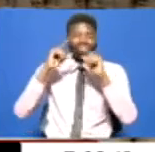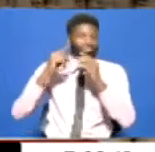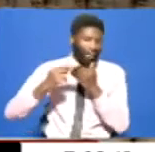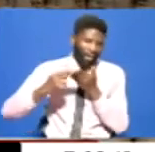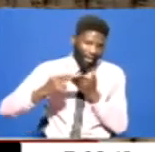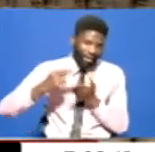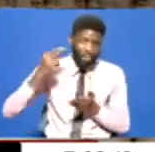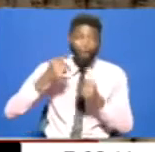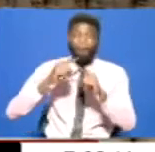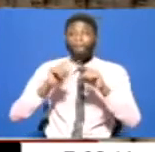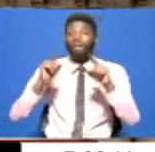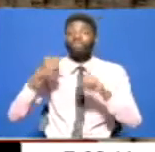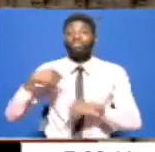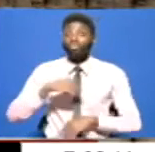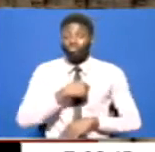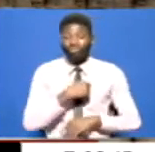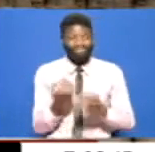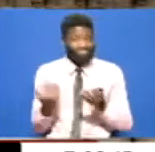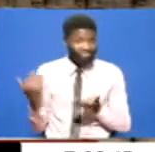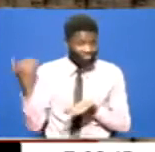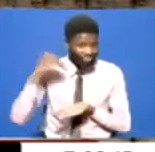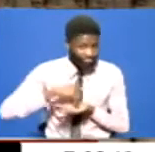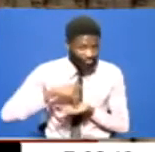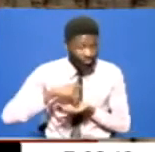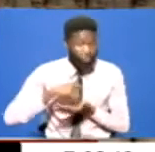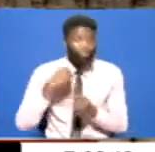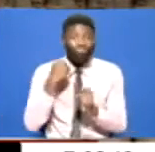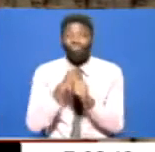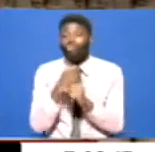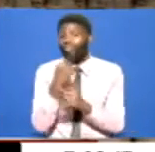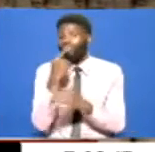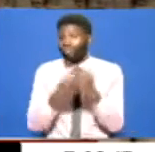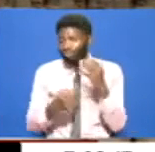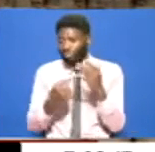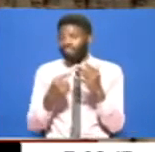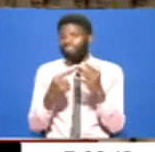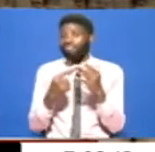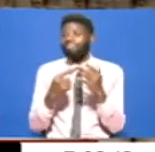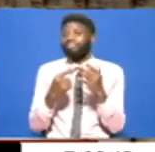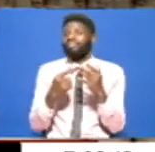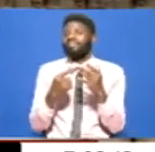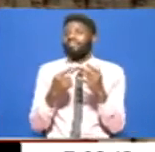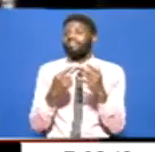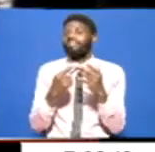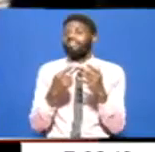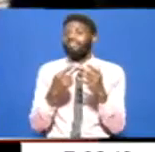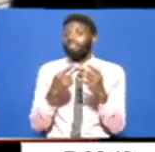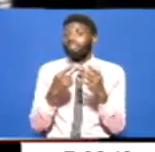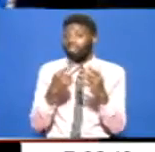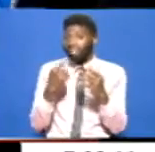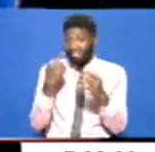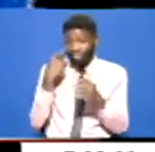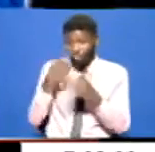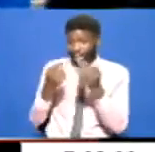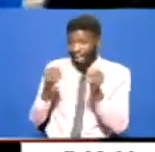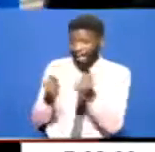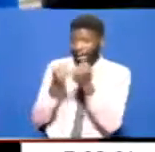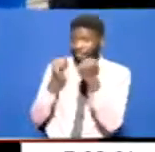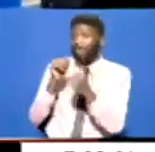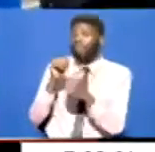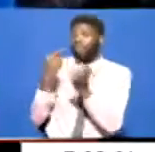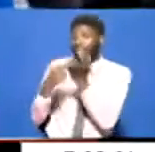But what we've just done again is just to beef it much more based on what happened today in Kampala. Hayo yanajiri